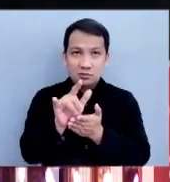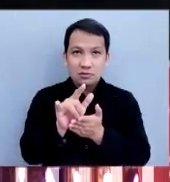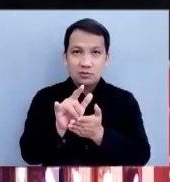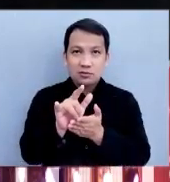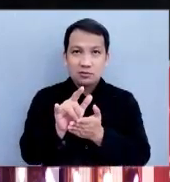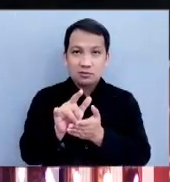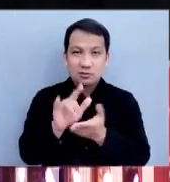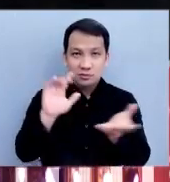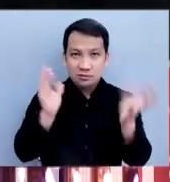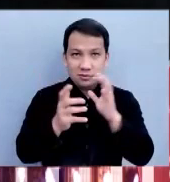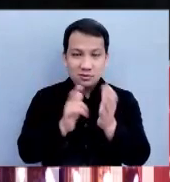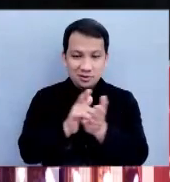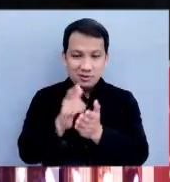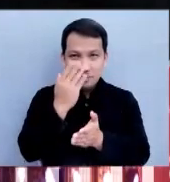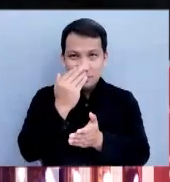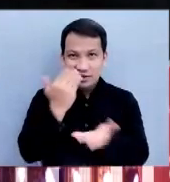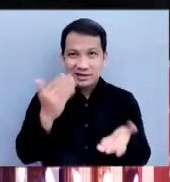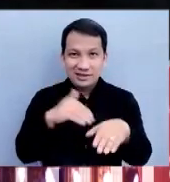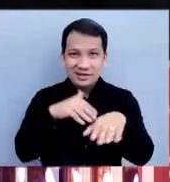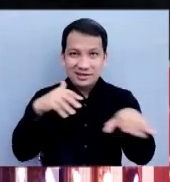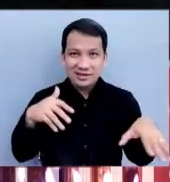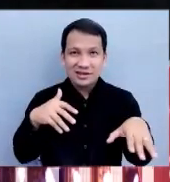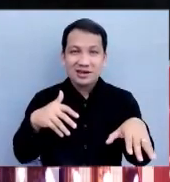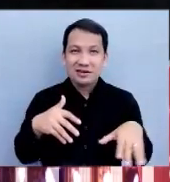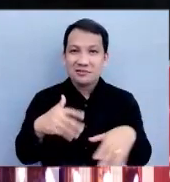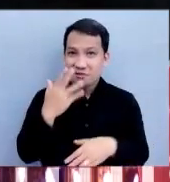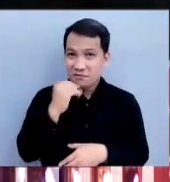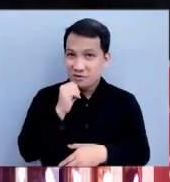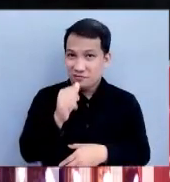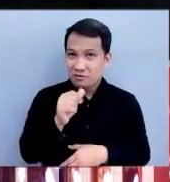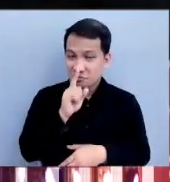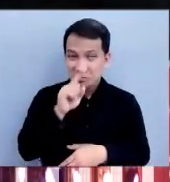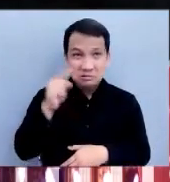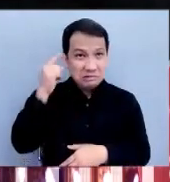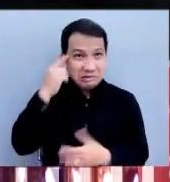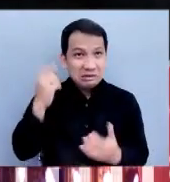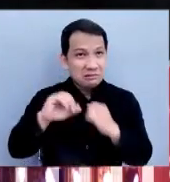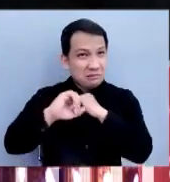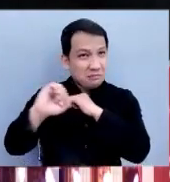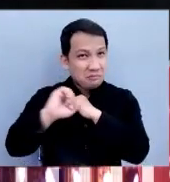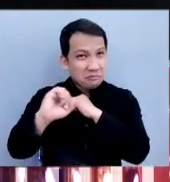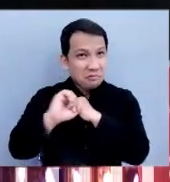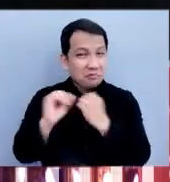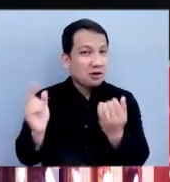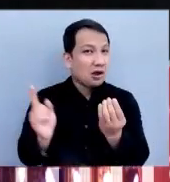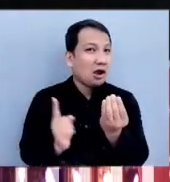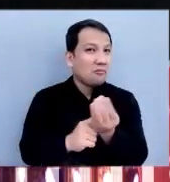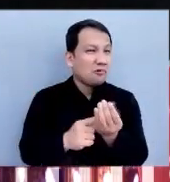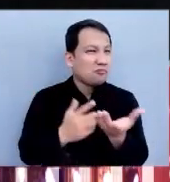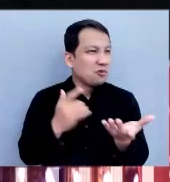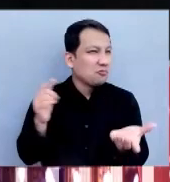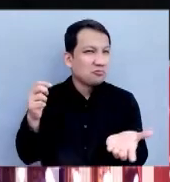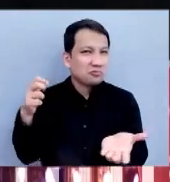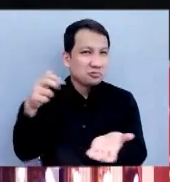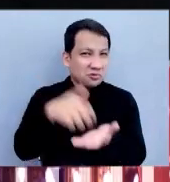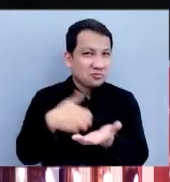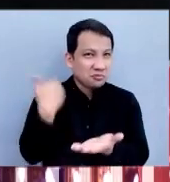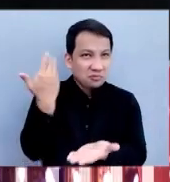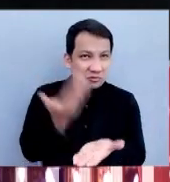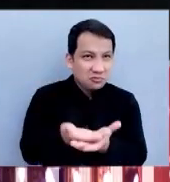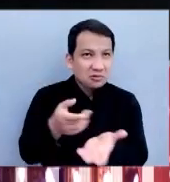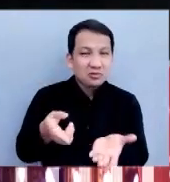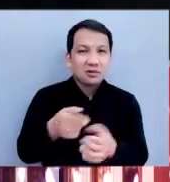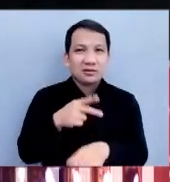It's More Fun, ta sobrang traffic. Do tourists really think about slogan bago sila mag-travel sa isang bansa?